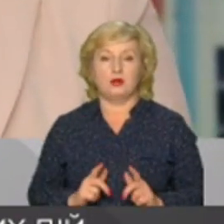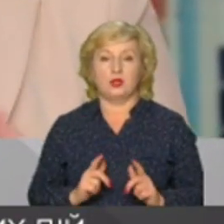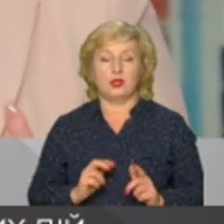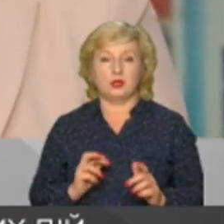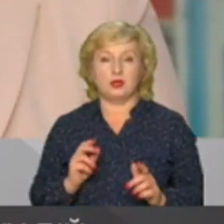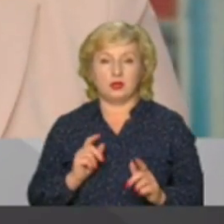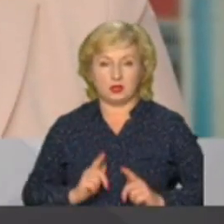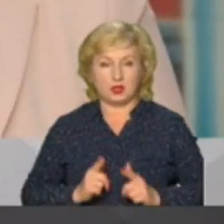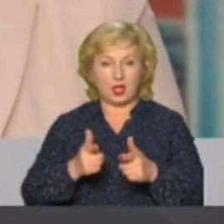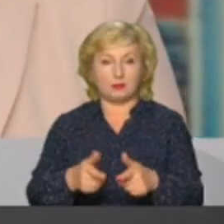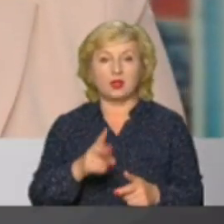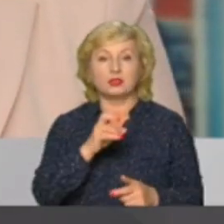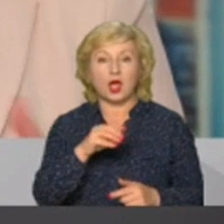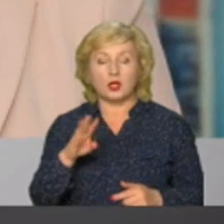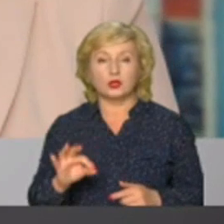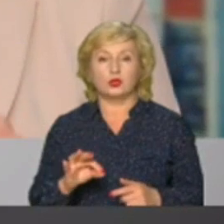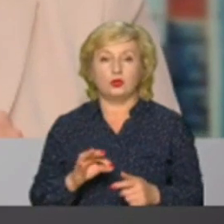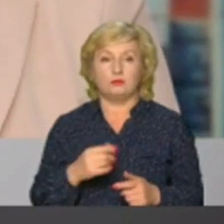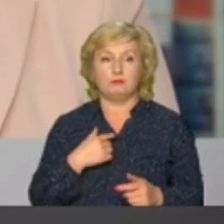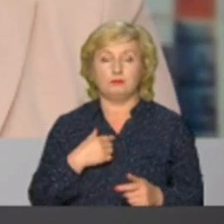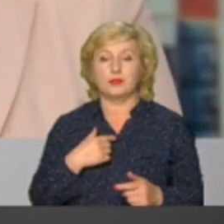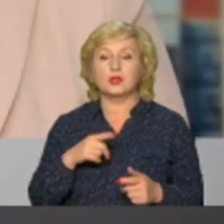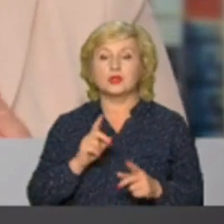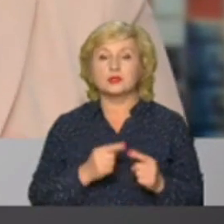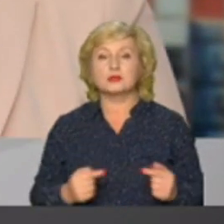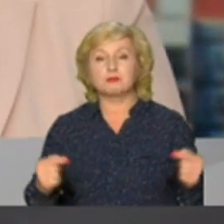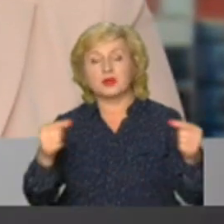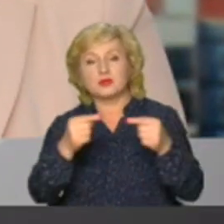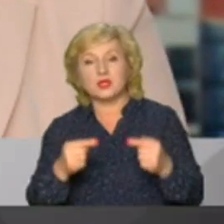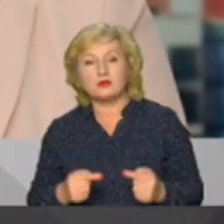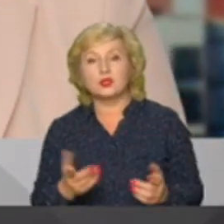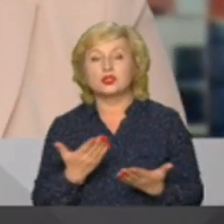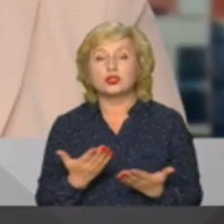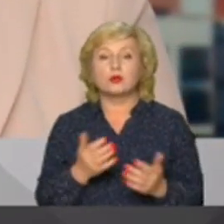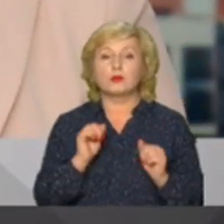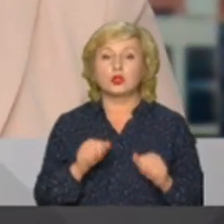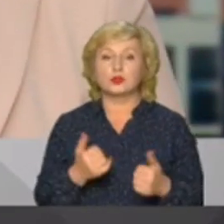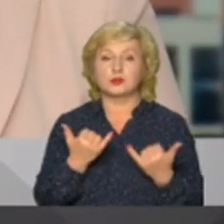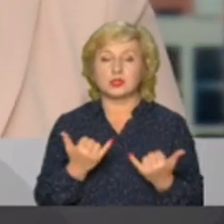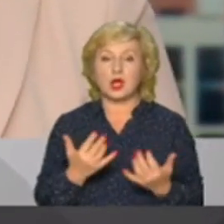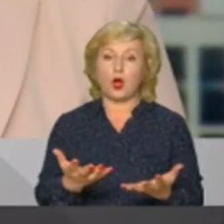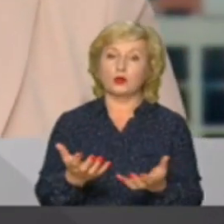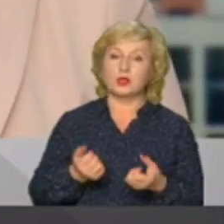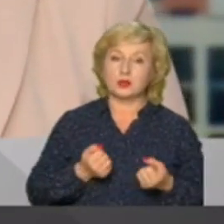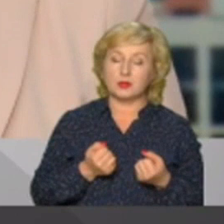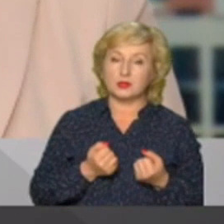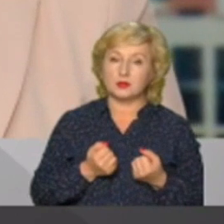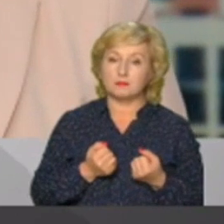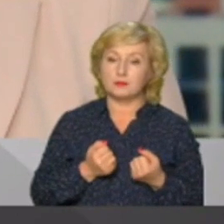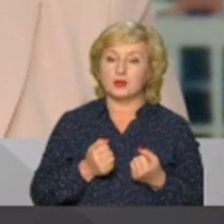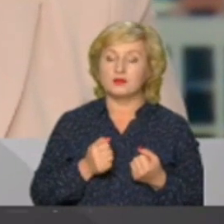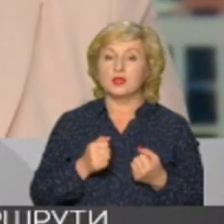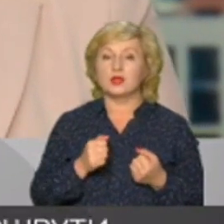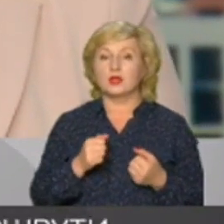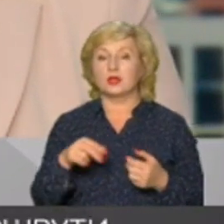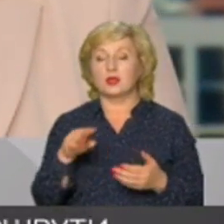от інформаційного вибуху, який, по суті, отак от співставився, що ще ми можемо зараз отримати від